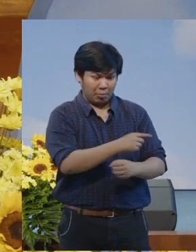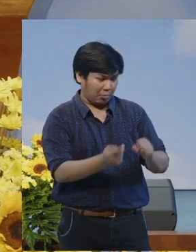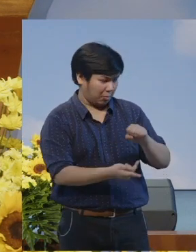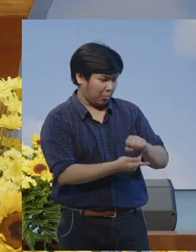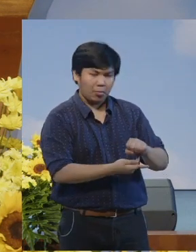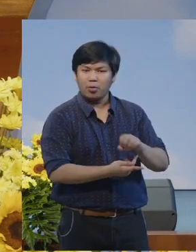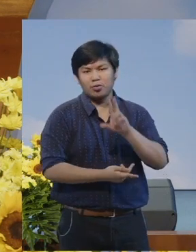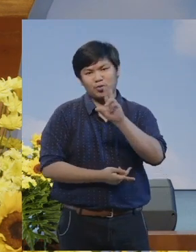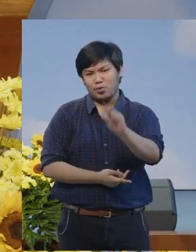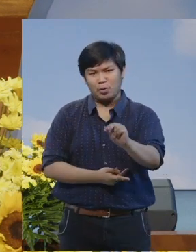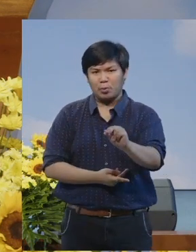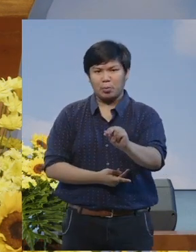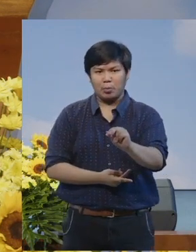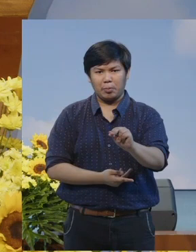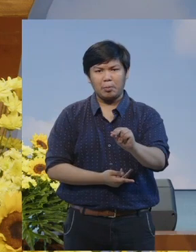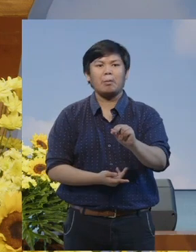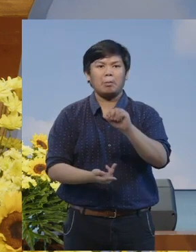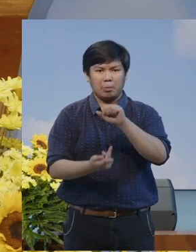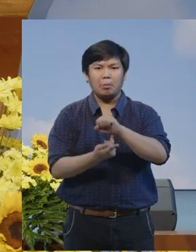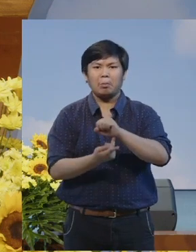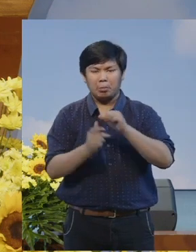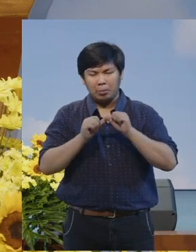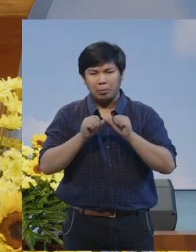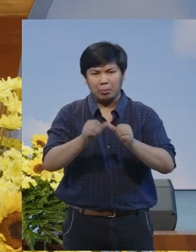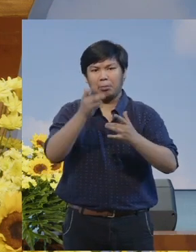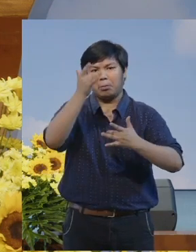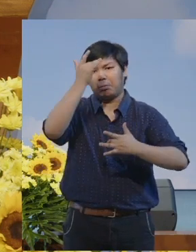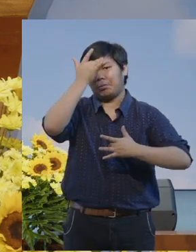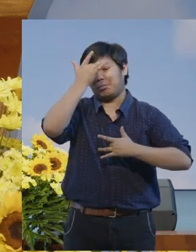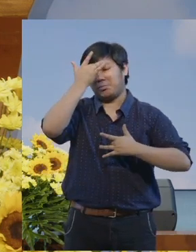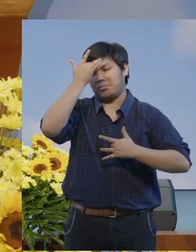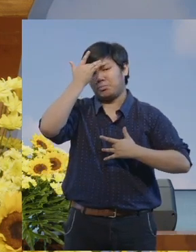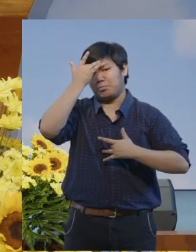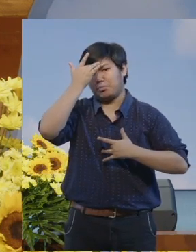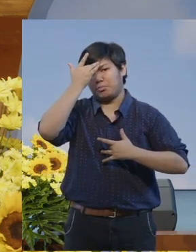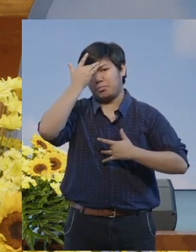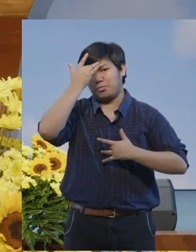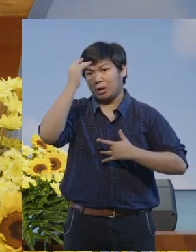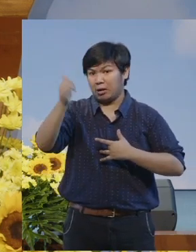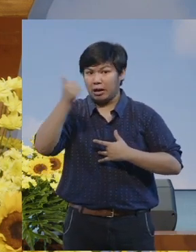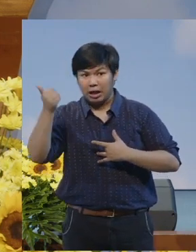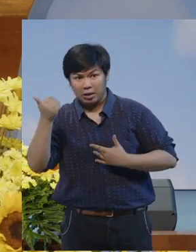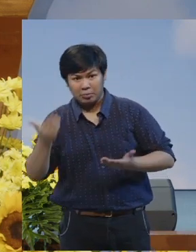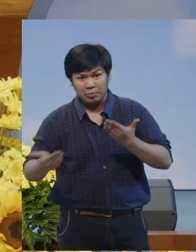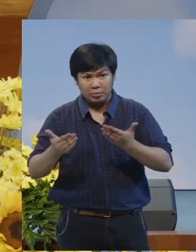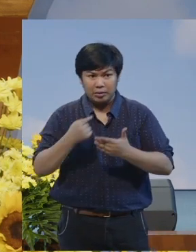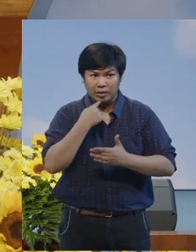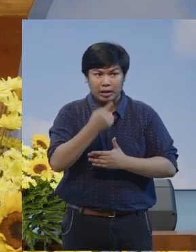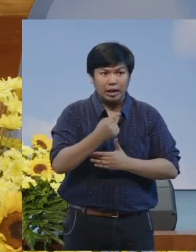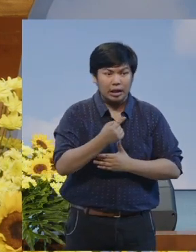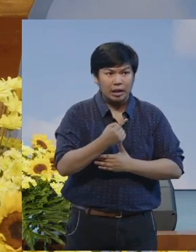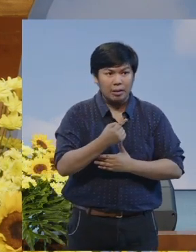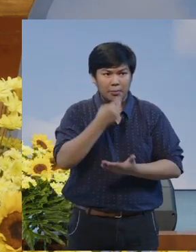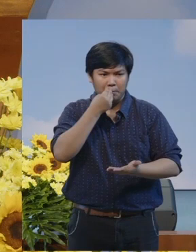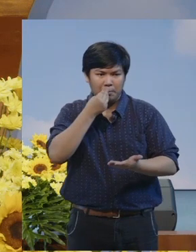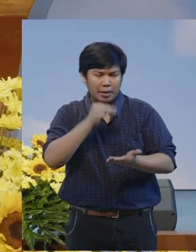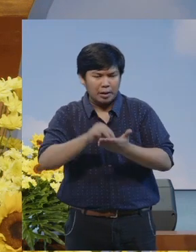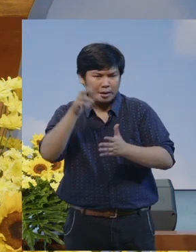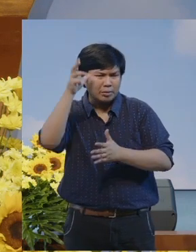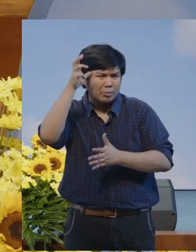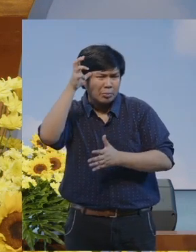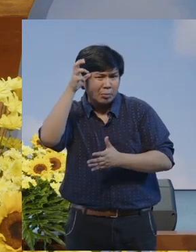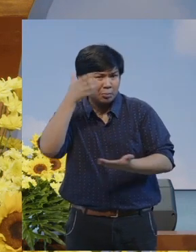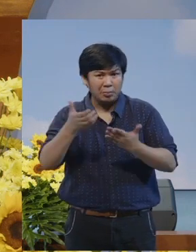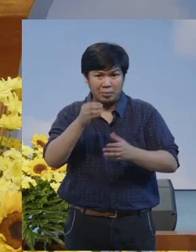Sabi nila, karamdaman daw sa kanyang physical na katawan. Ang sabi ng iba, dahil dun sa a messenger of Satan,